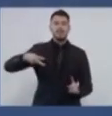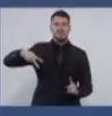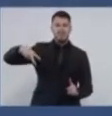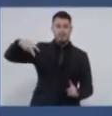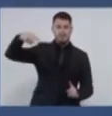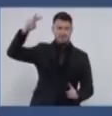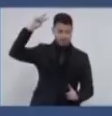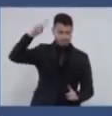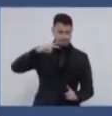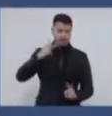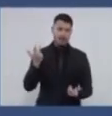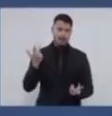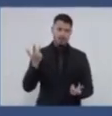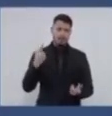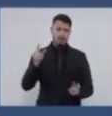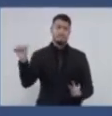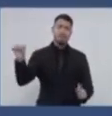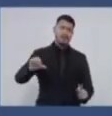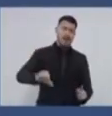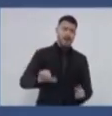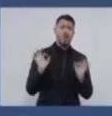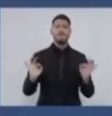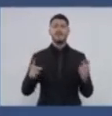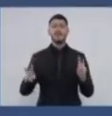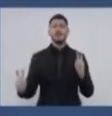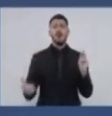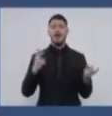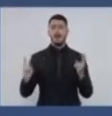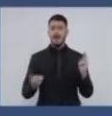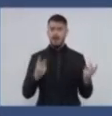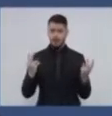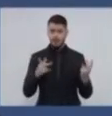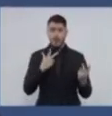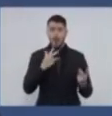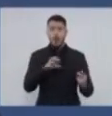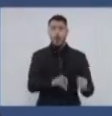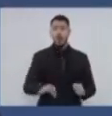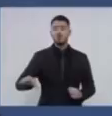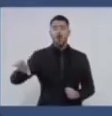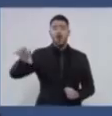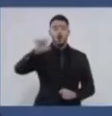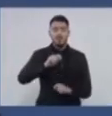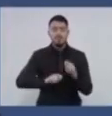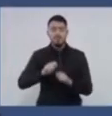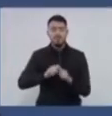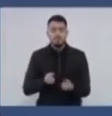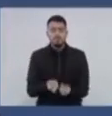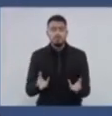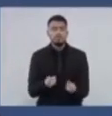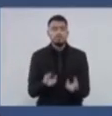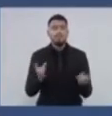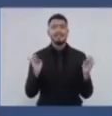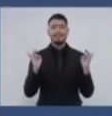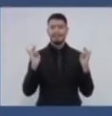δεύτερη έκτακτη ενίσχυση σε 1,4 ευάλωτα νοικοκυριά απευθείας επιδότηση καυσίμων στους πολίτες για τρεις μήνες στα